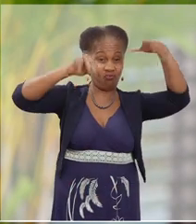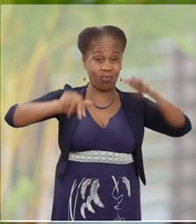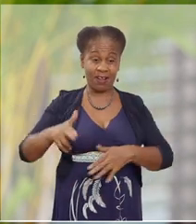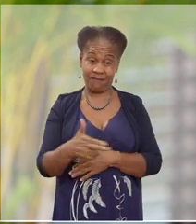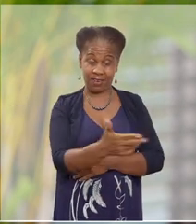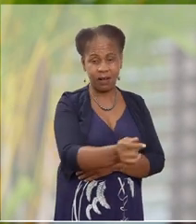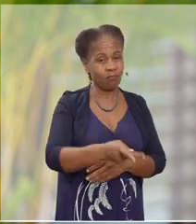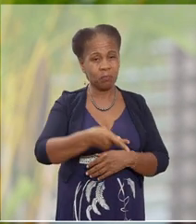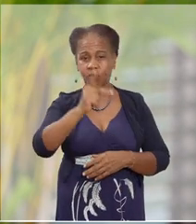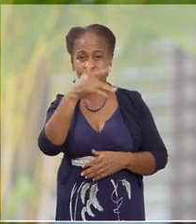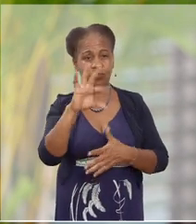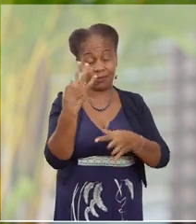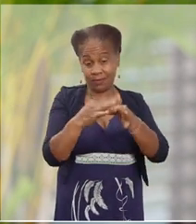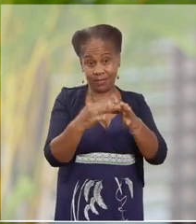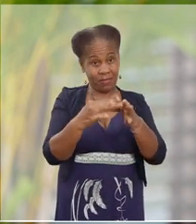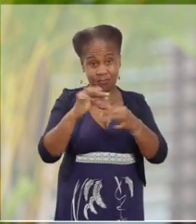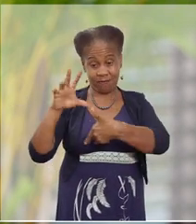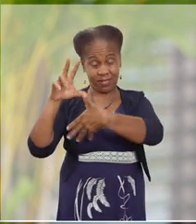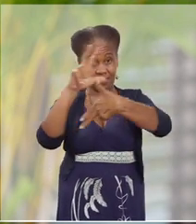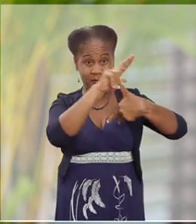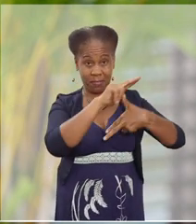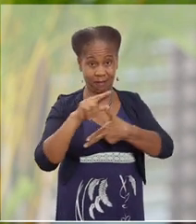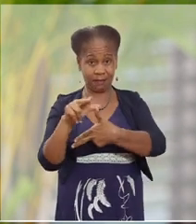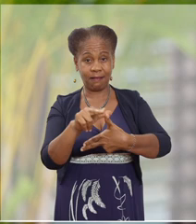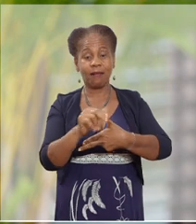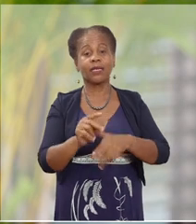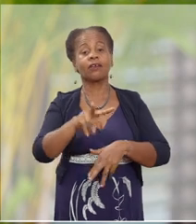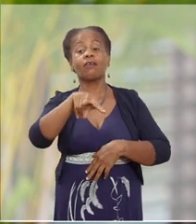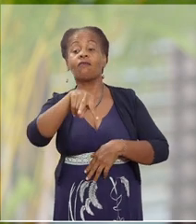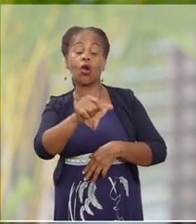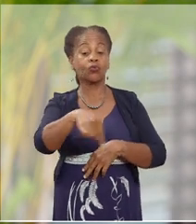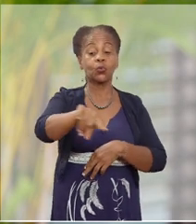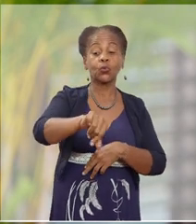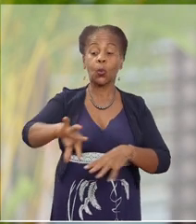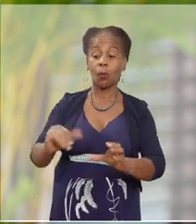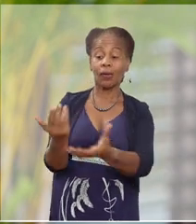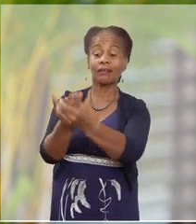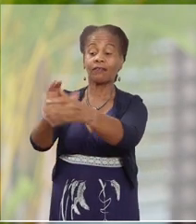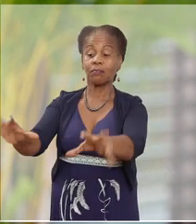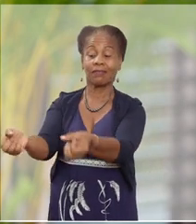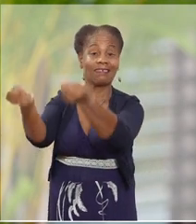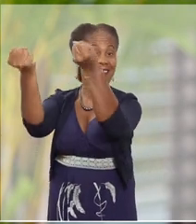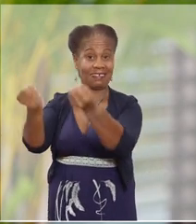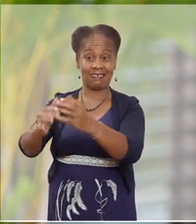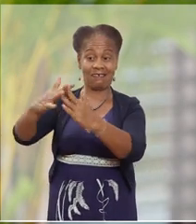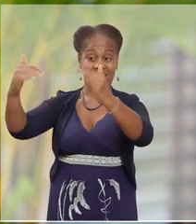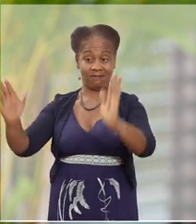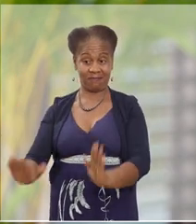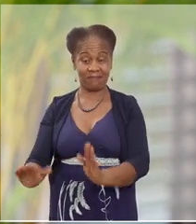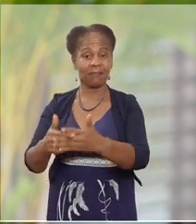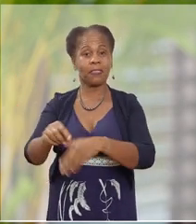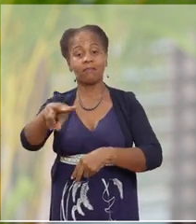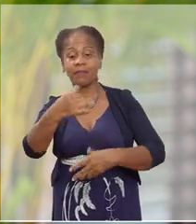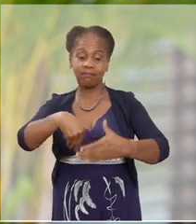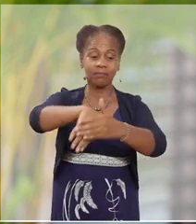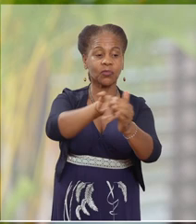et surtout en septembre lors de la tempête Fiona nous avons porté ce cours après 2000 foyers participer à